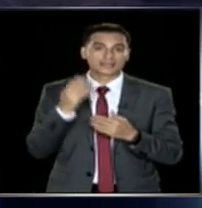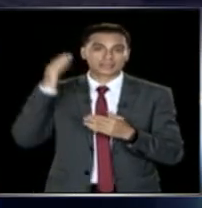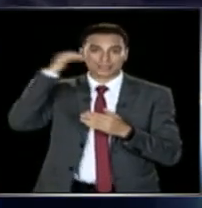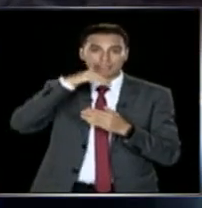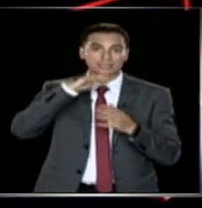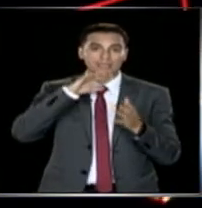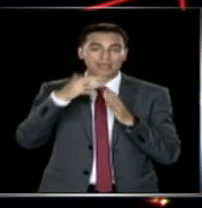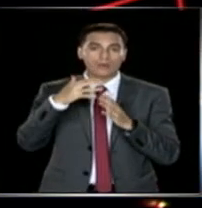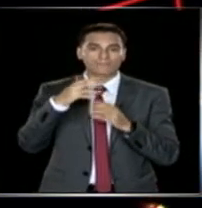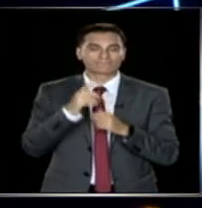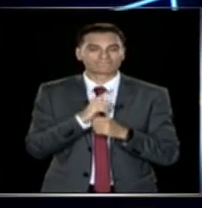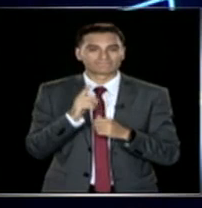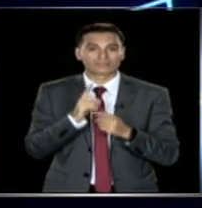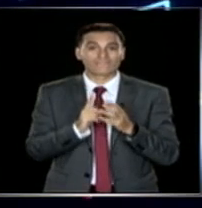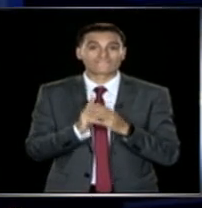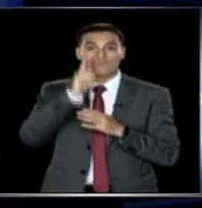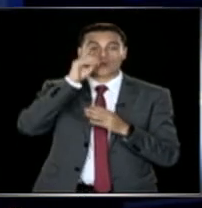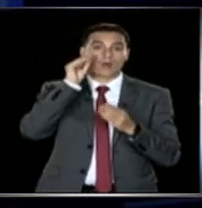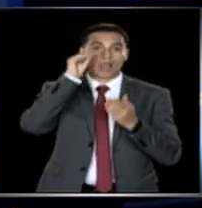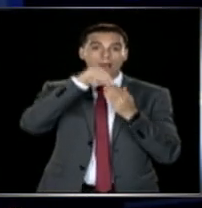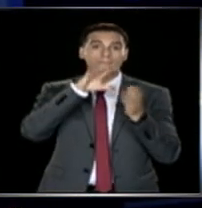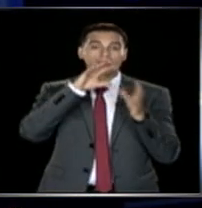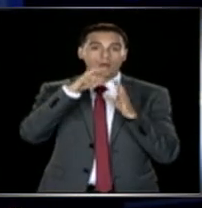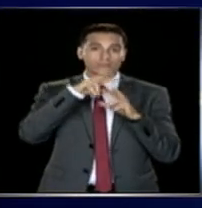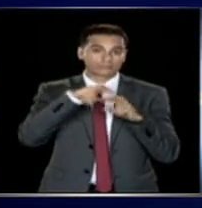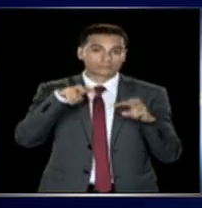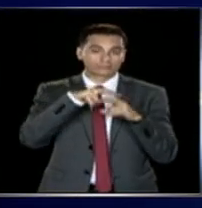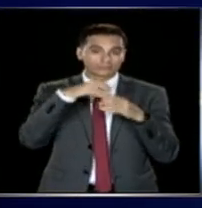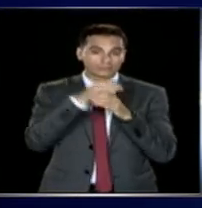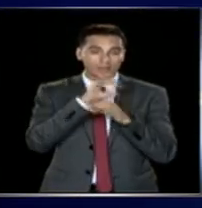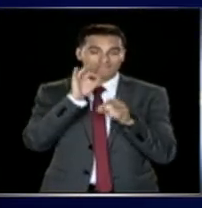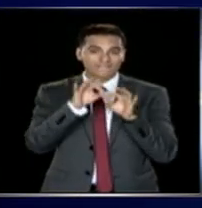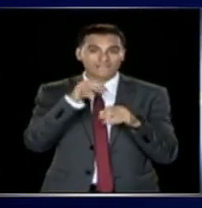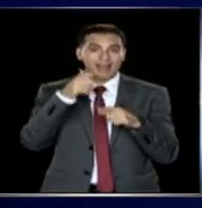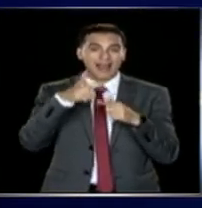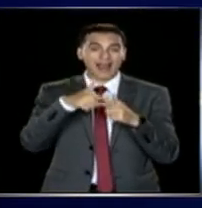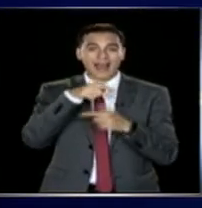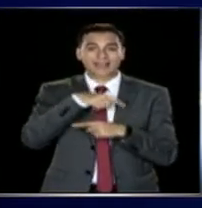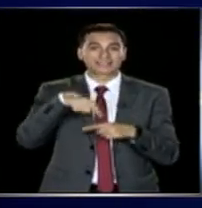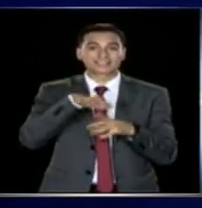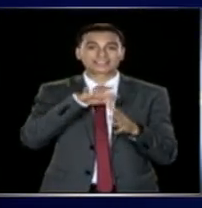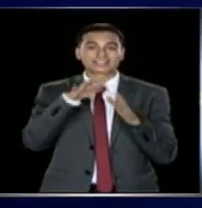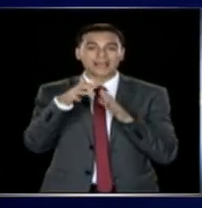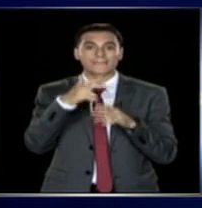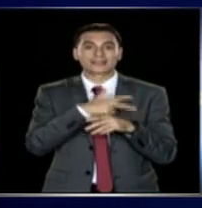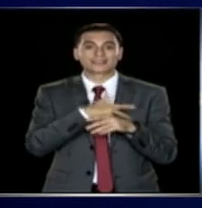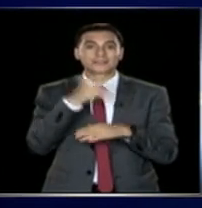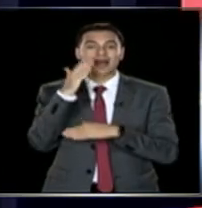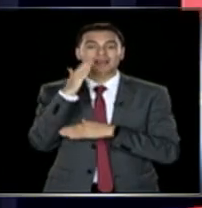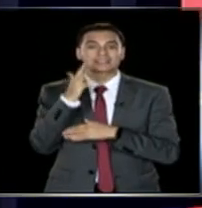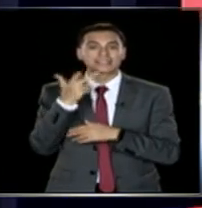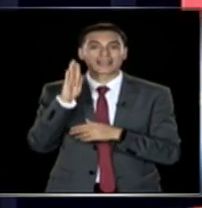خاطئة. اكتشفوا من خلاله ان الغاز الاساسي في الكوكب ده هو ثاني اكسيد